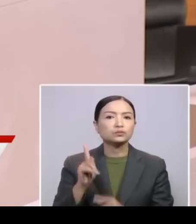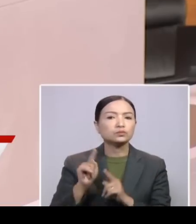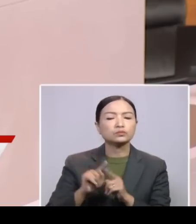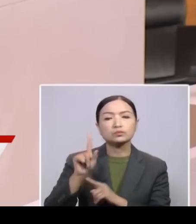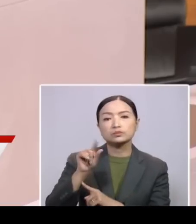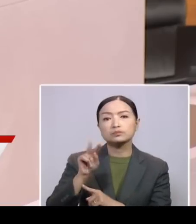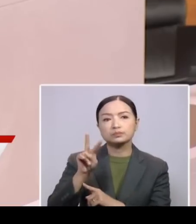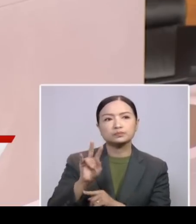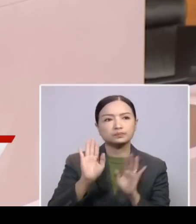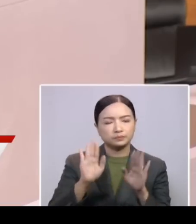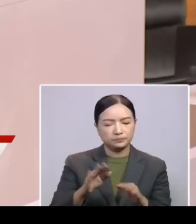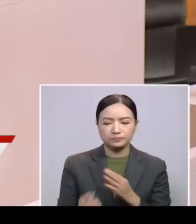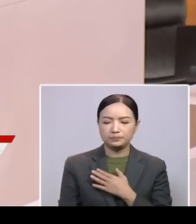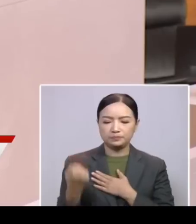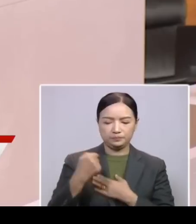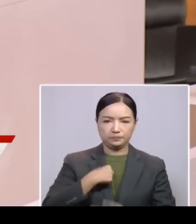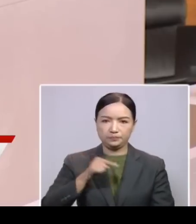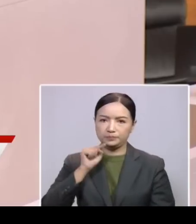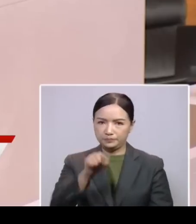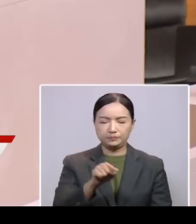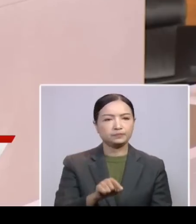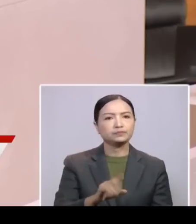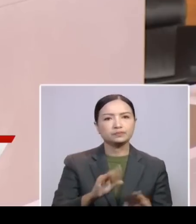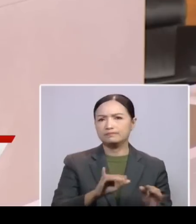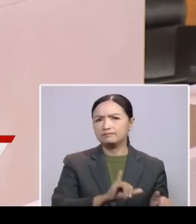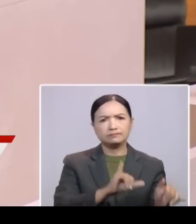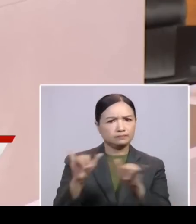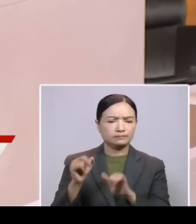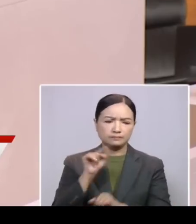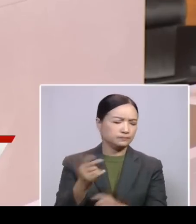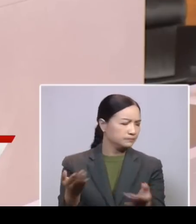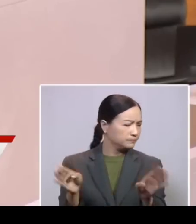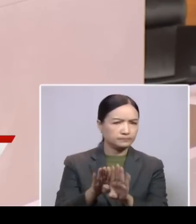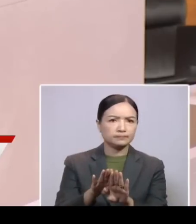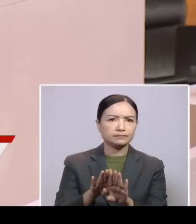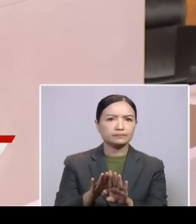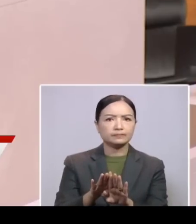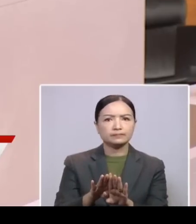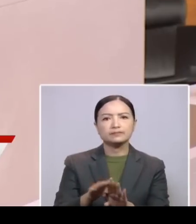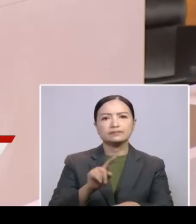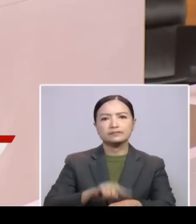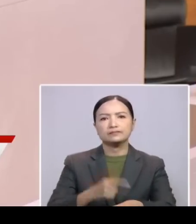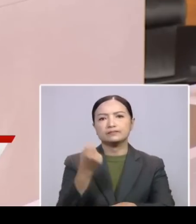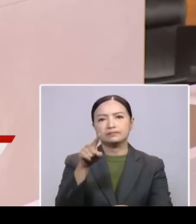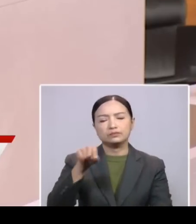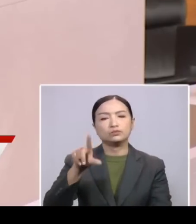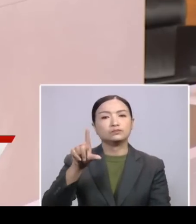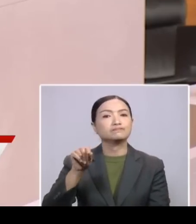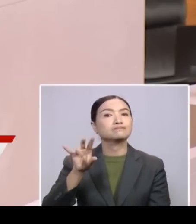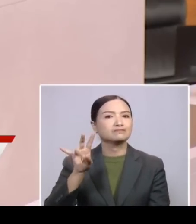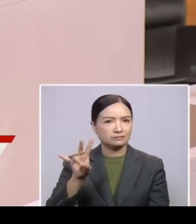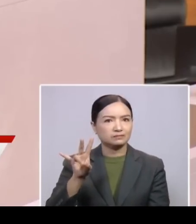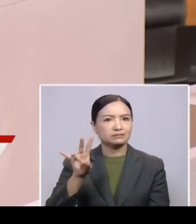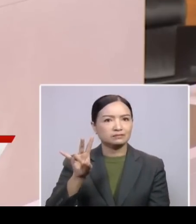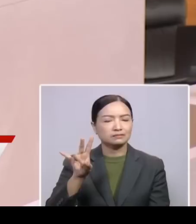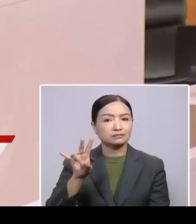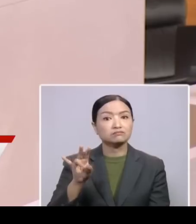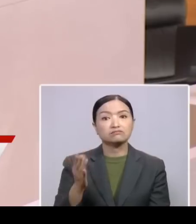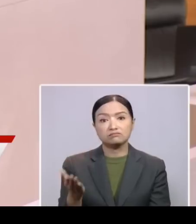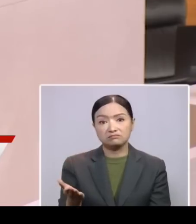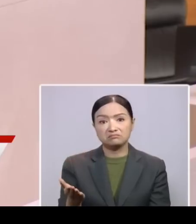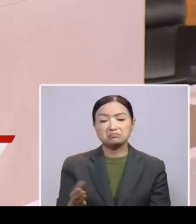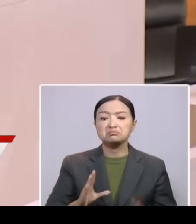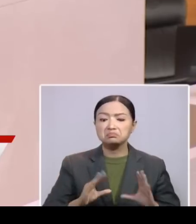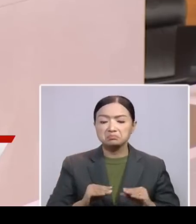22บอกว่าขอใช้อำนาจสั่งเลื่อนการประชุมและสั่งปิดประชุมทันทีเมื่อเวลา 11:27 นค่ะก็ต้องถือว่าใช้เวลา